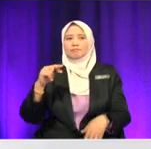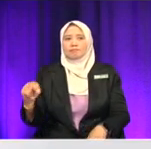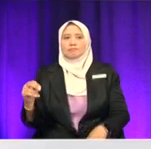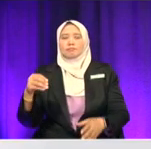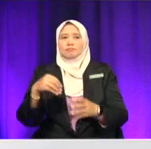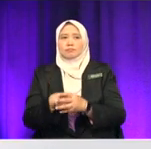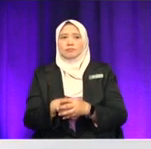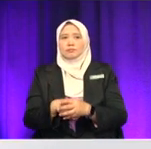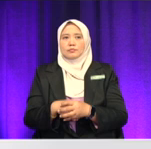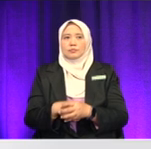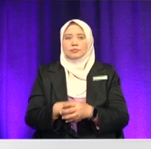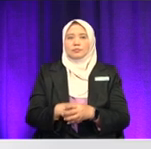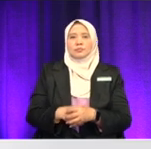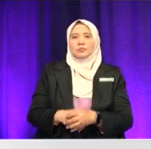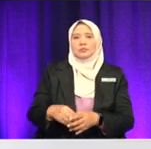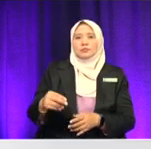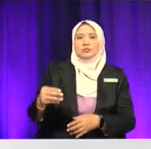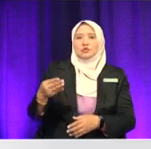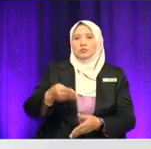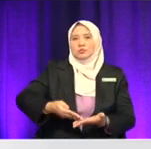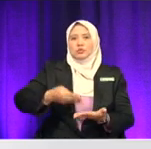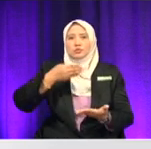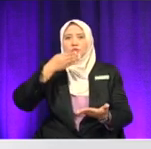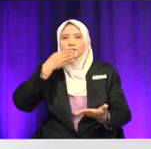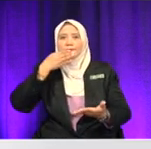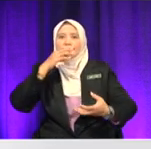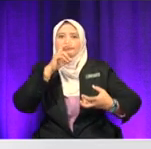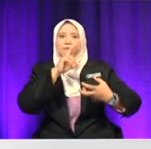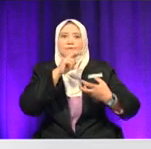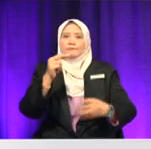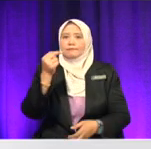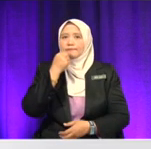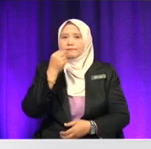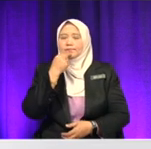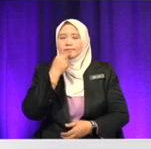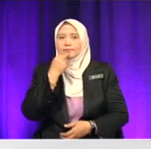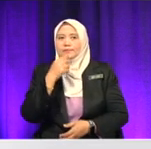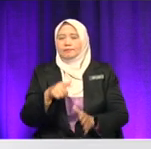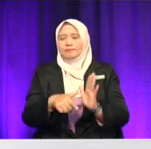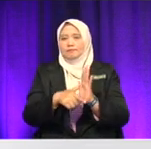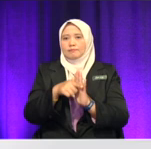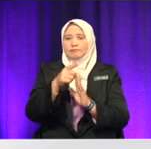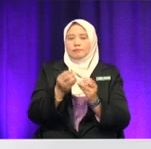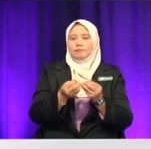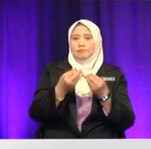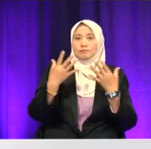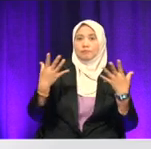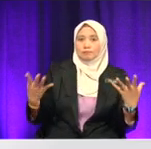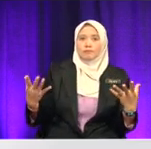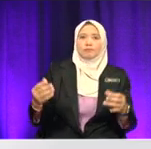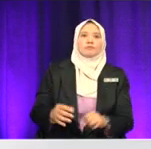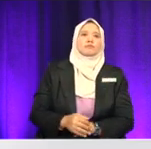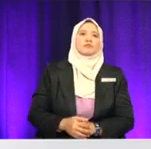hitam lebih keruh berbanding dengan bubur nutrien yang dibiarkan pada keadaan cerah. Ya, betul. Maksudnya Haziq menggunakan